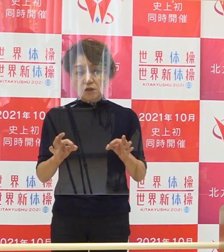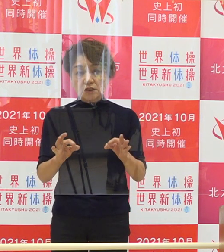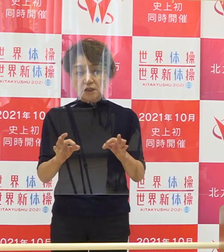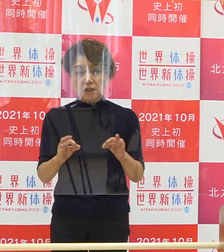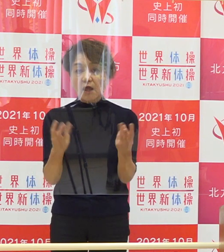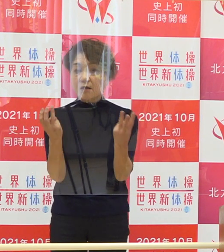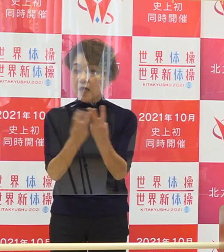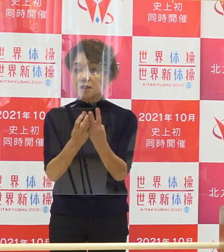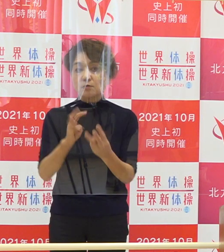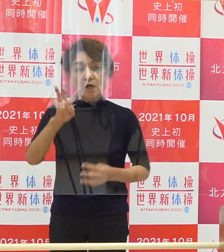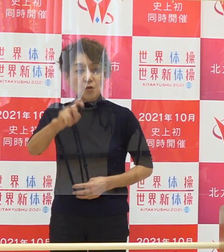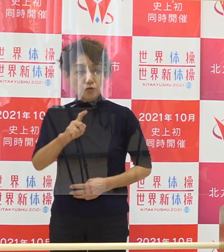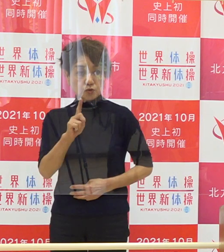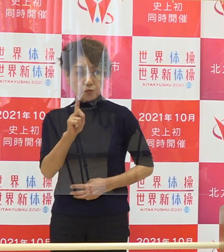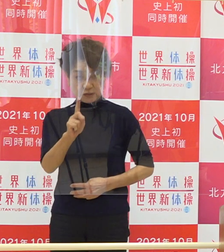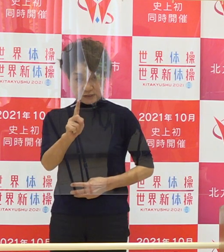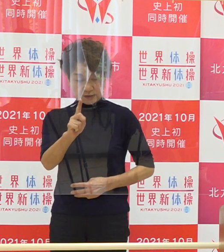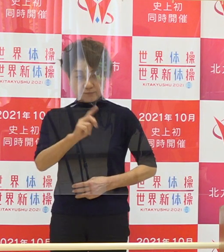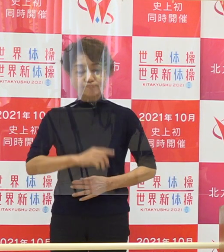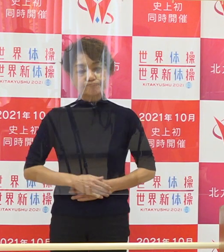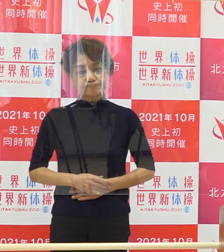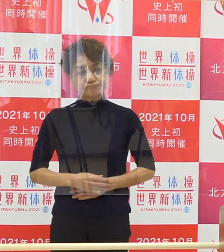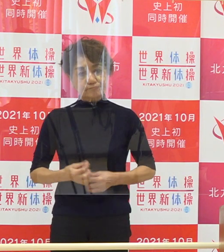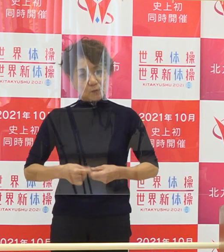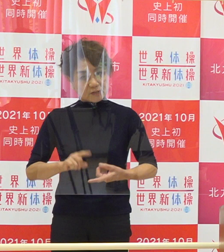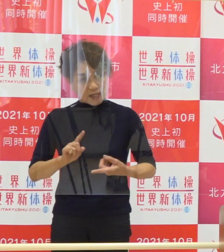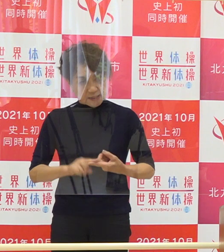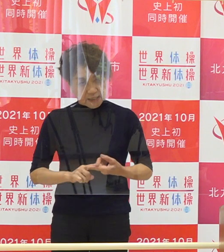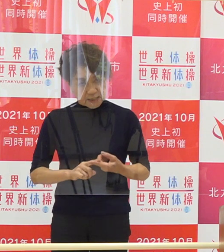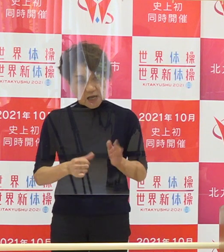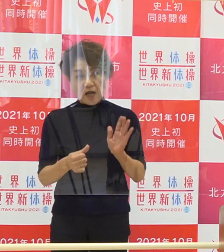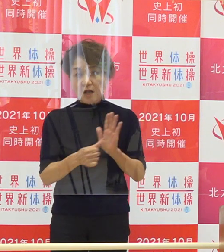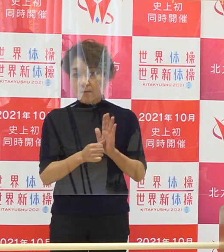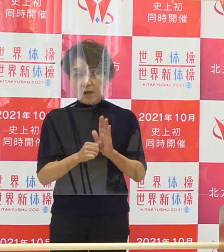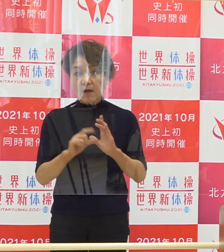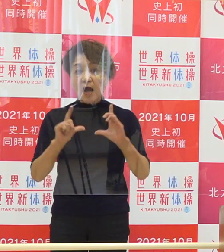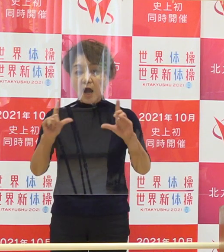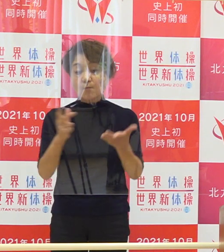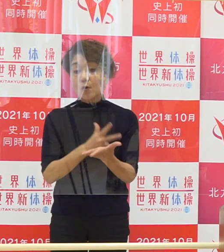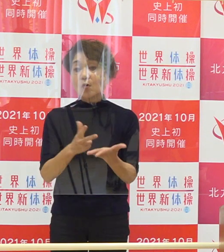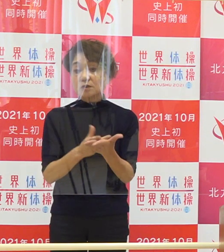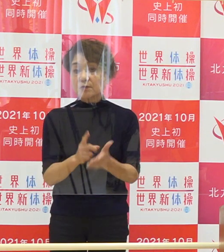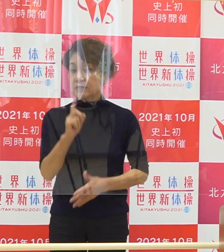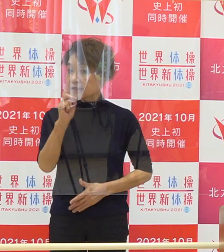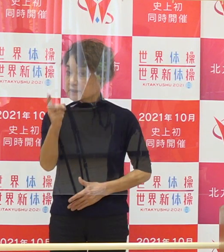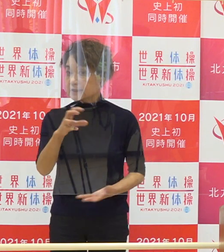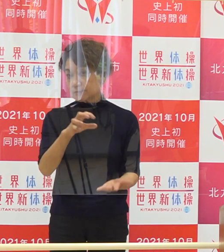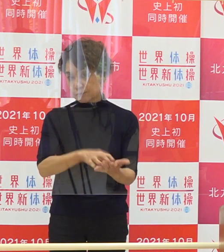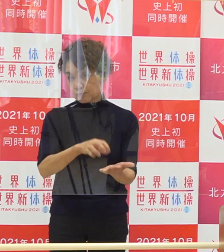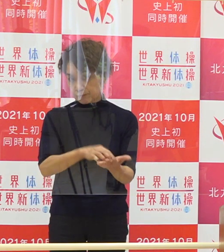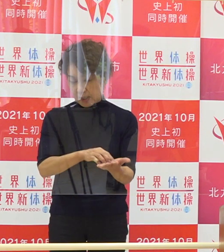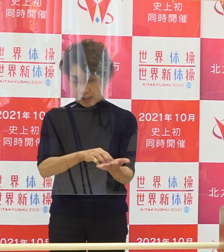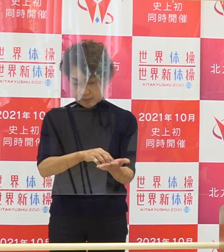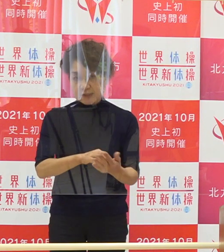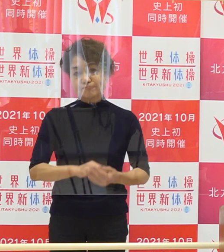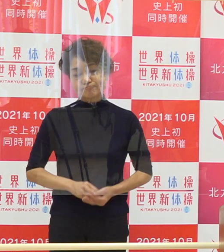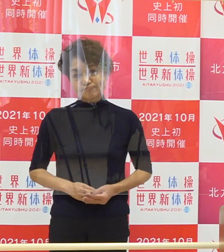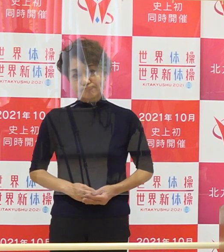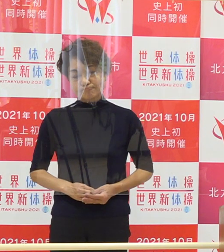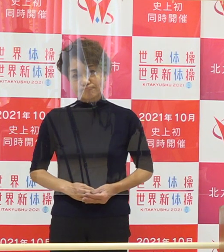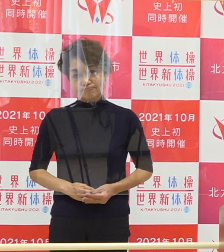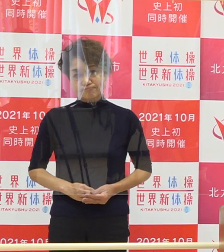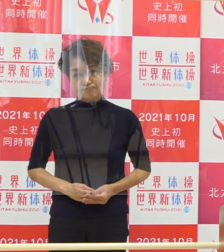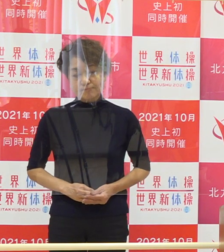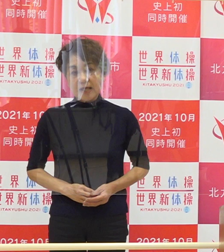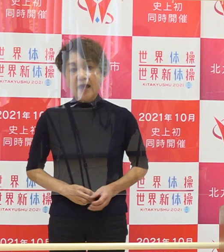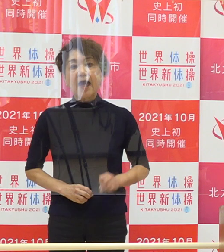41件に上ります。具体的な投資家名は発表資料の別紙1に記載しております。 ESG あるい